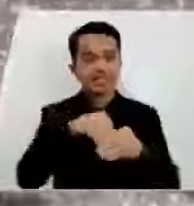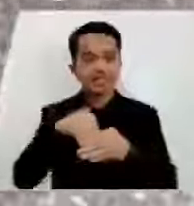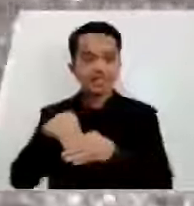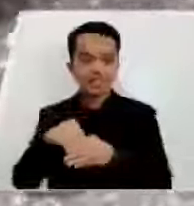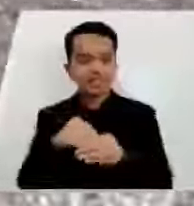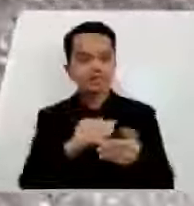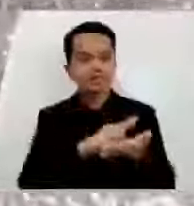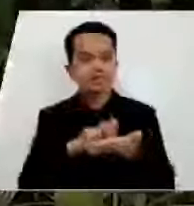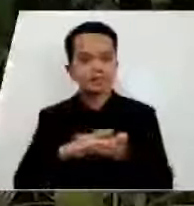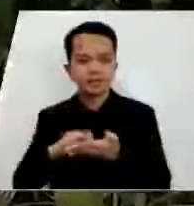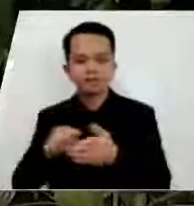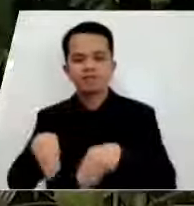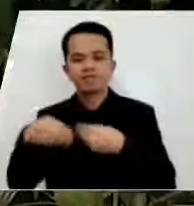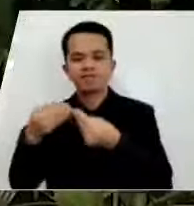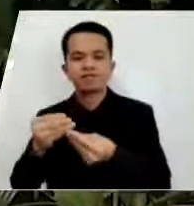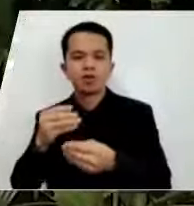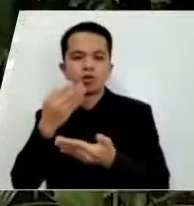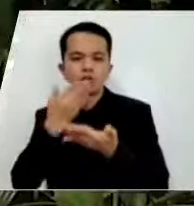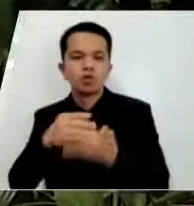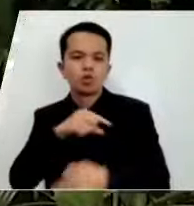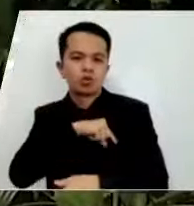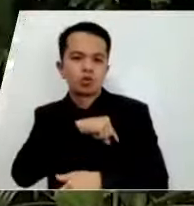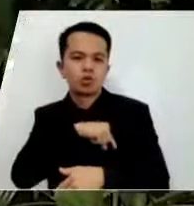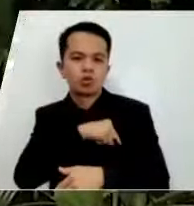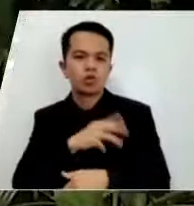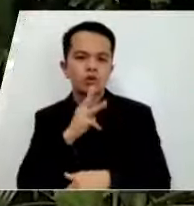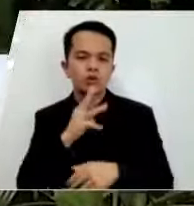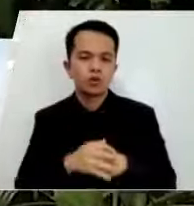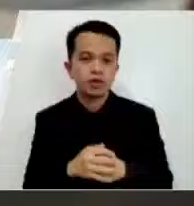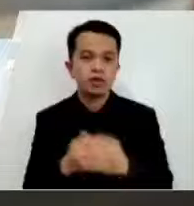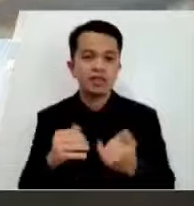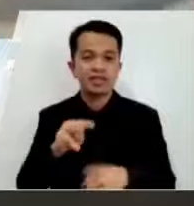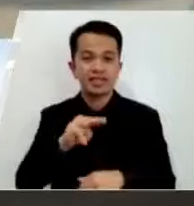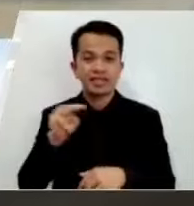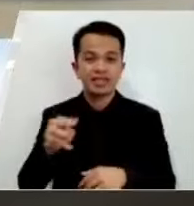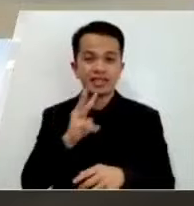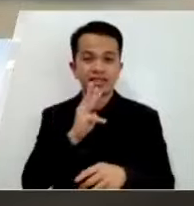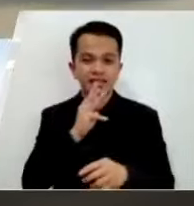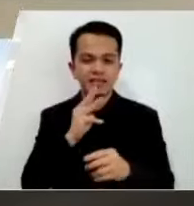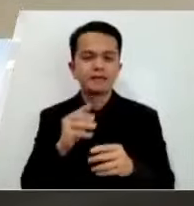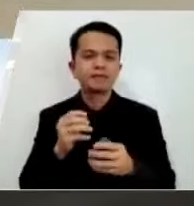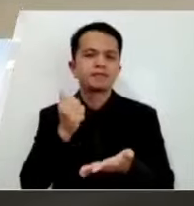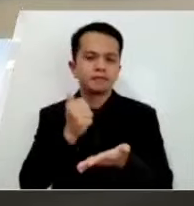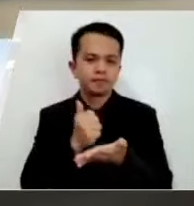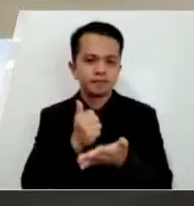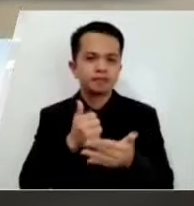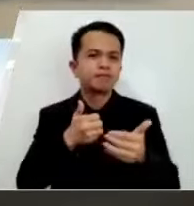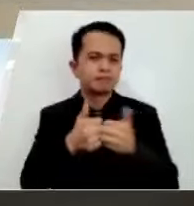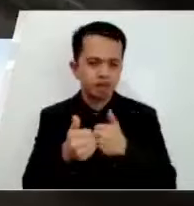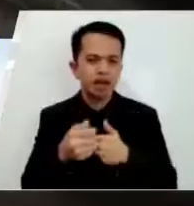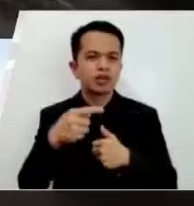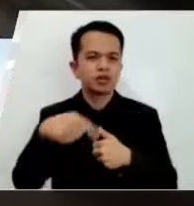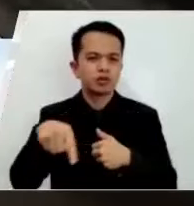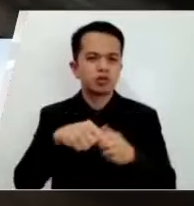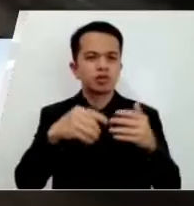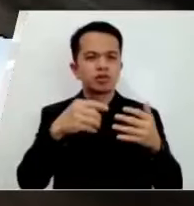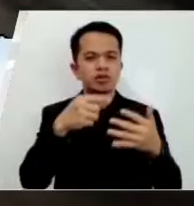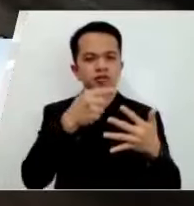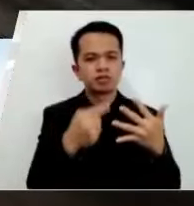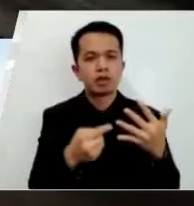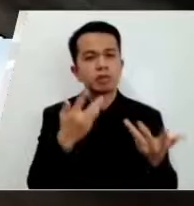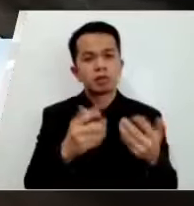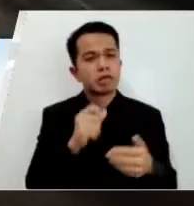quality na nilalabas sa Cardona Treatment Plant. Sinabi rin ng Manila Water na pasado sa parameters ang tubig gripo kaya baka hindi raw tubig ang dahilan